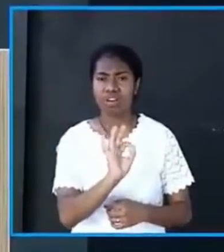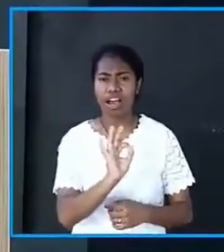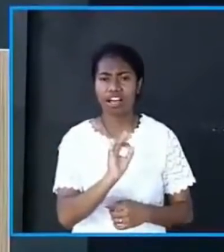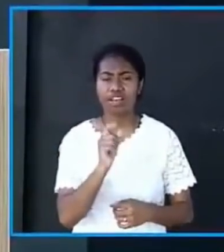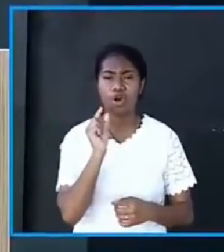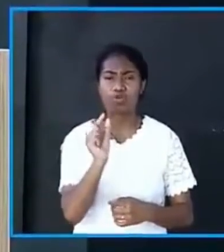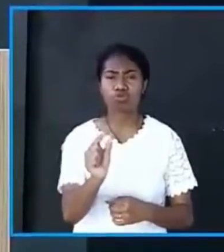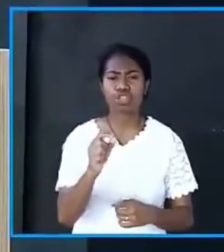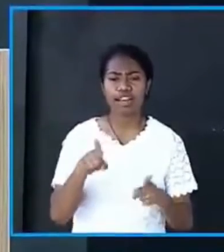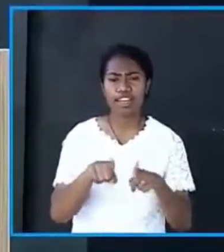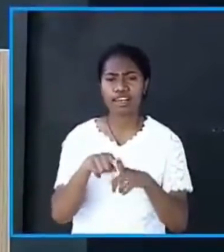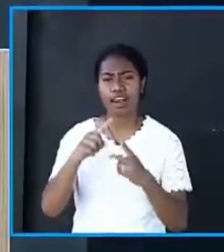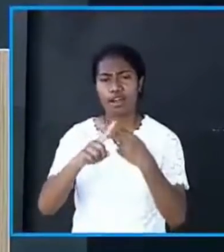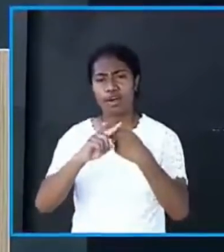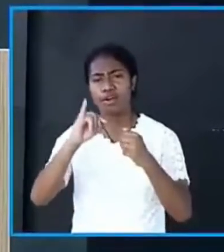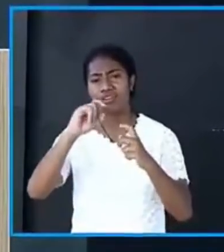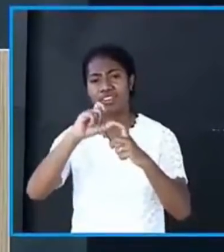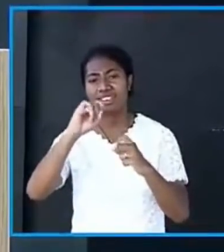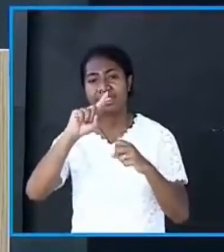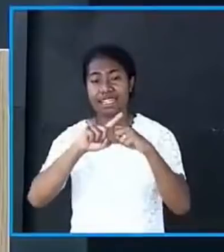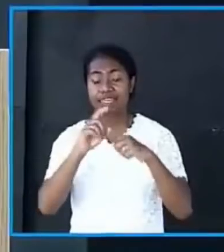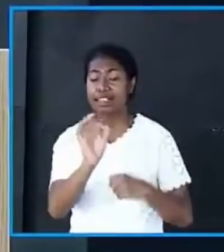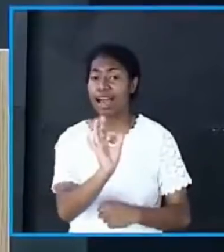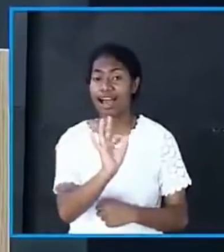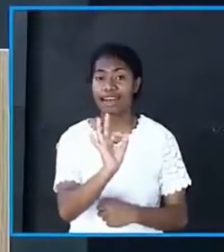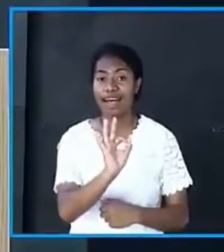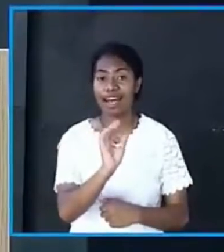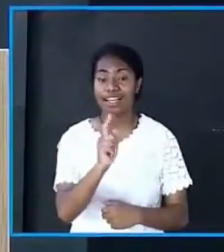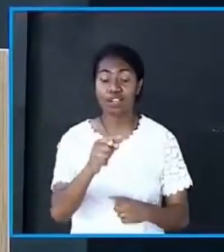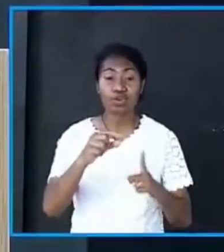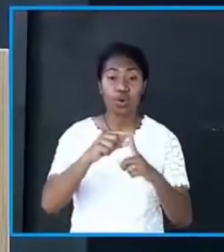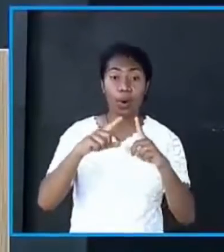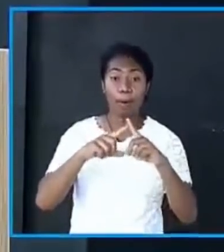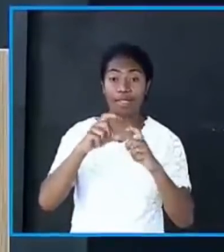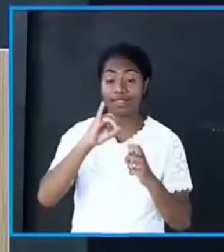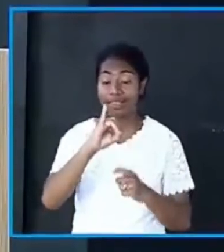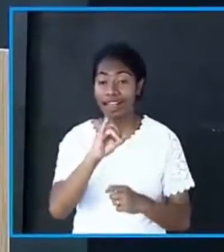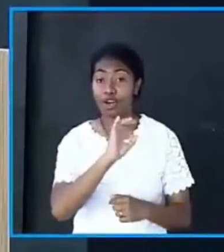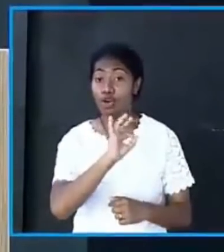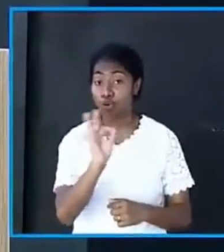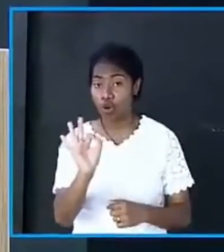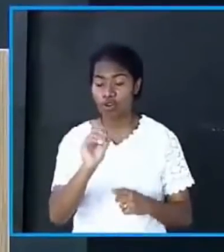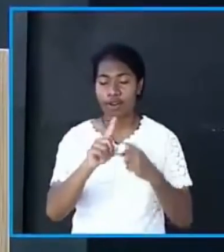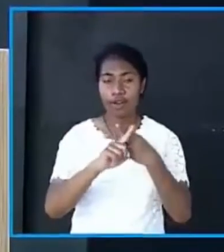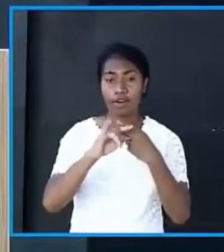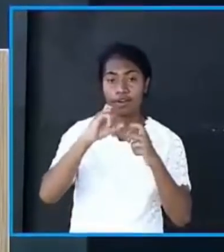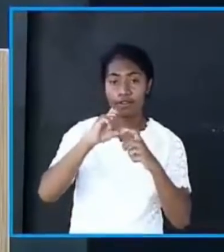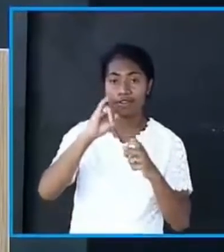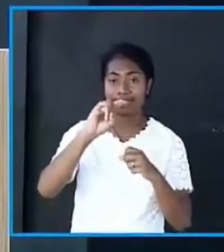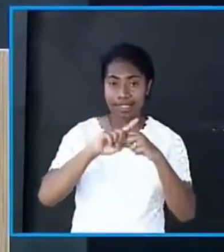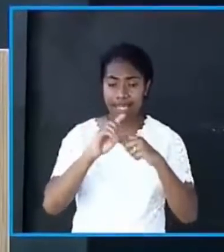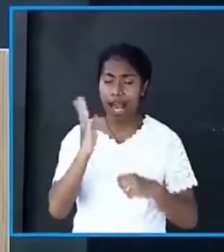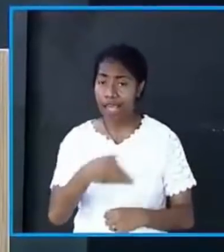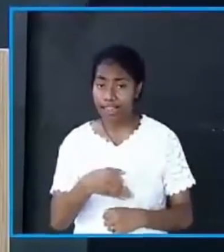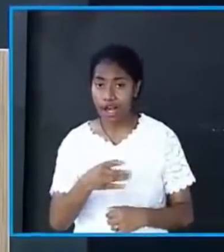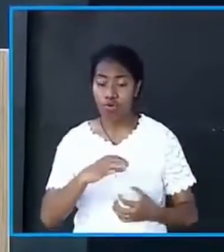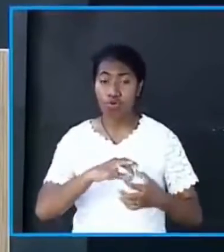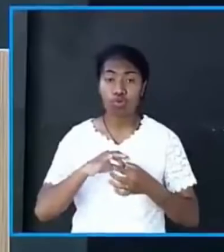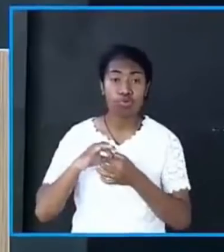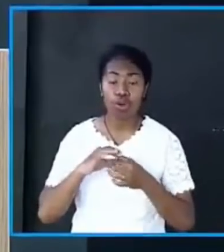urusan dengan fisik maka urusannya pasti dengan nonfisik atau itu berkaitan dengan